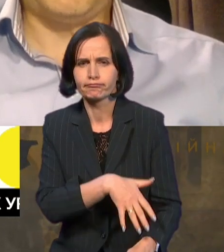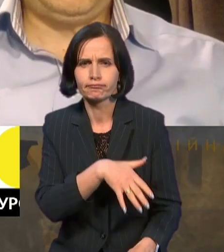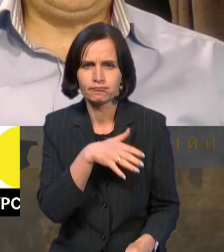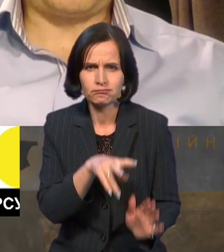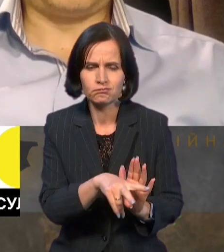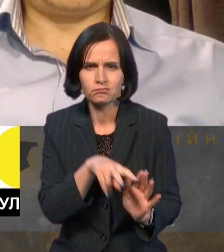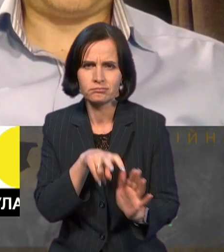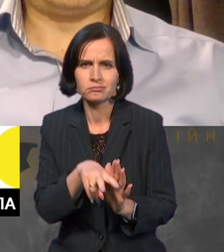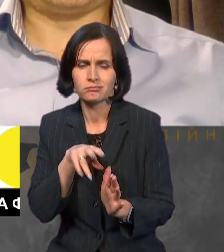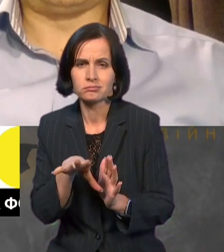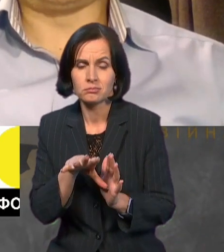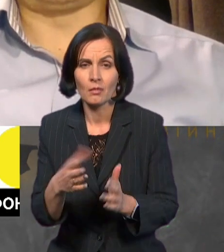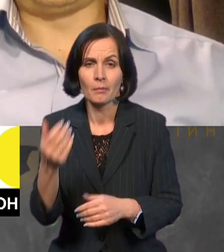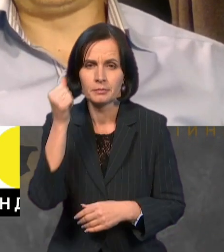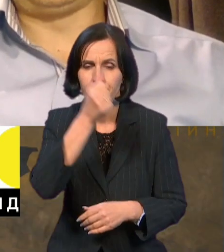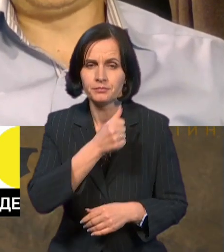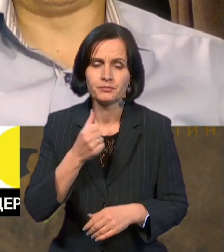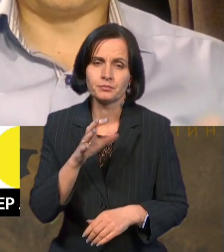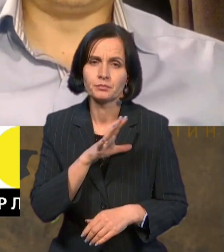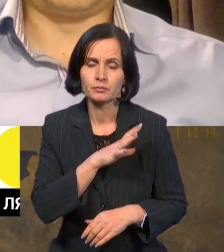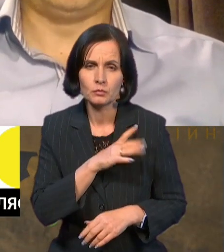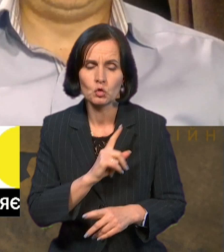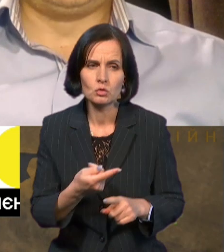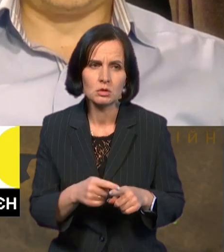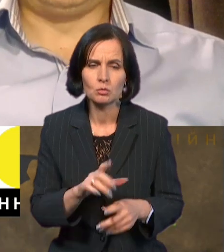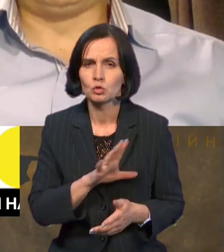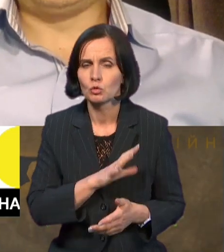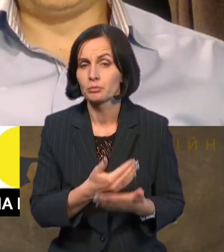там стикалися з тим, що це десь складало там,